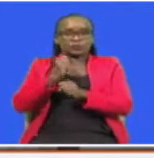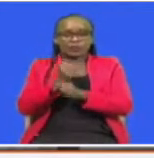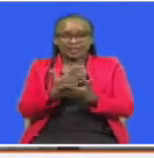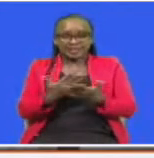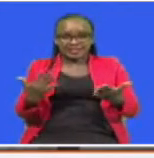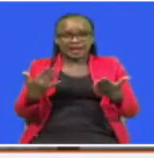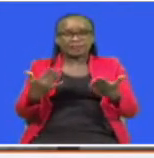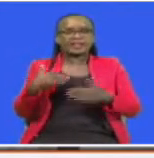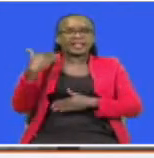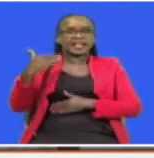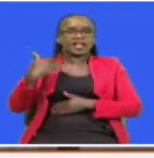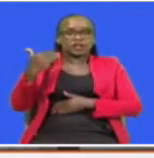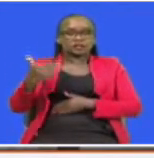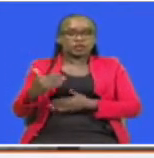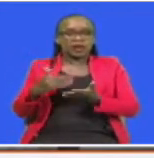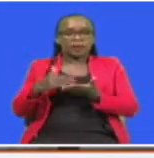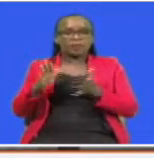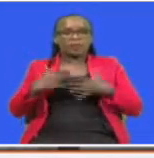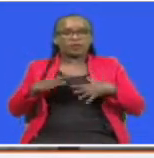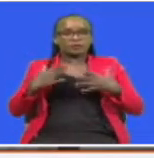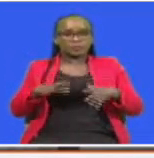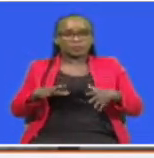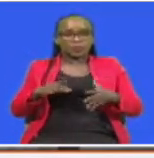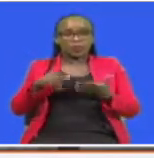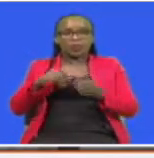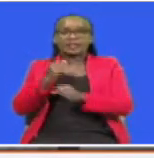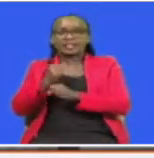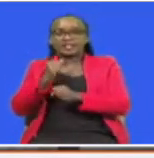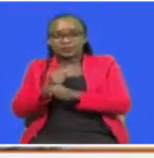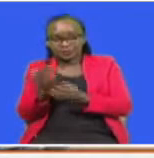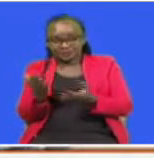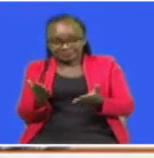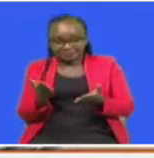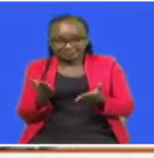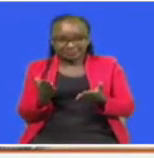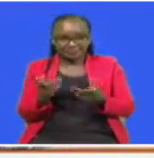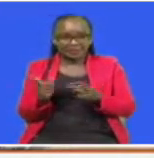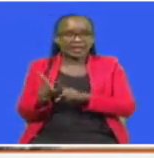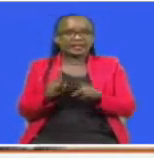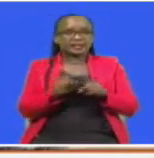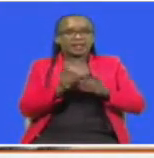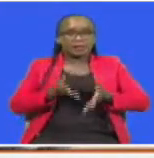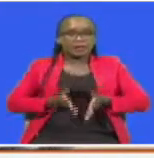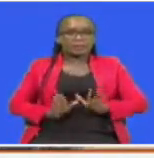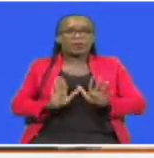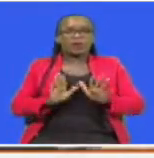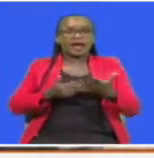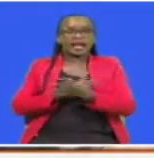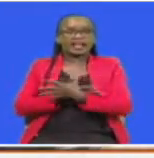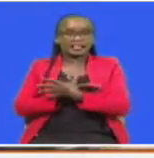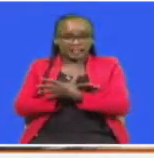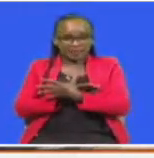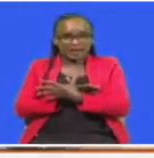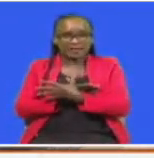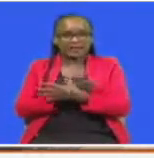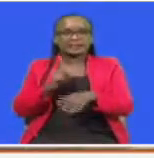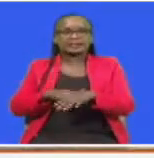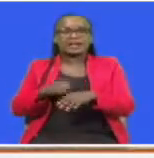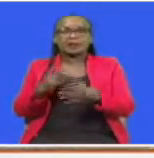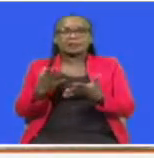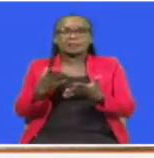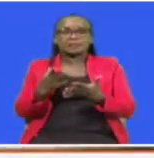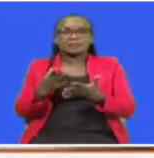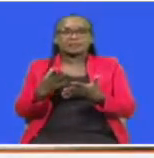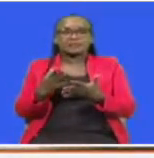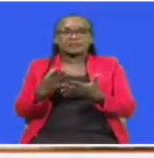and it's always, most people say, what the heck is he doing or why is he doing that? Detlev alizaliwa Ujerumani lakini alipotimu umri wa